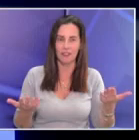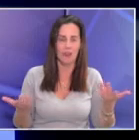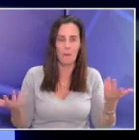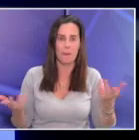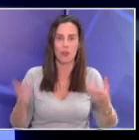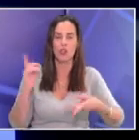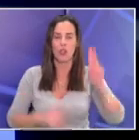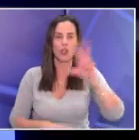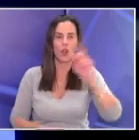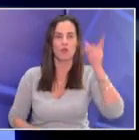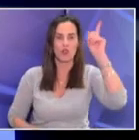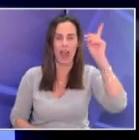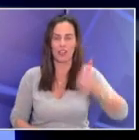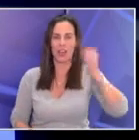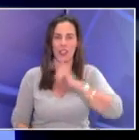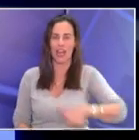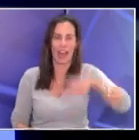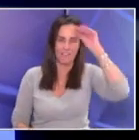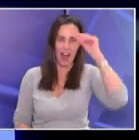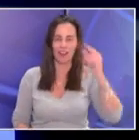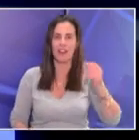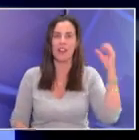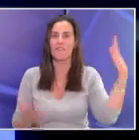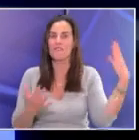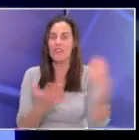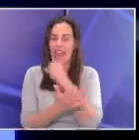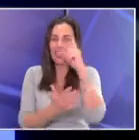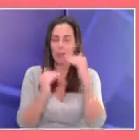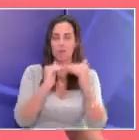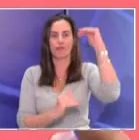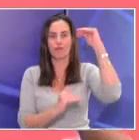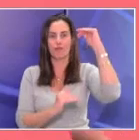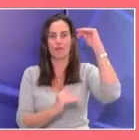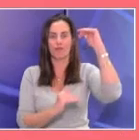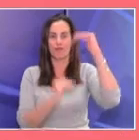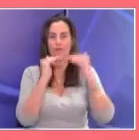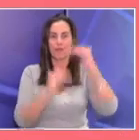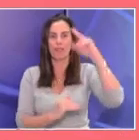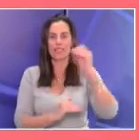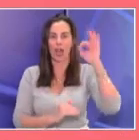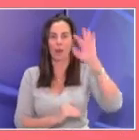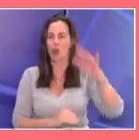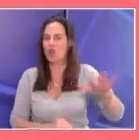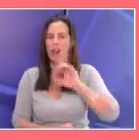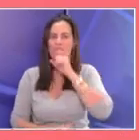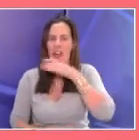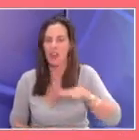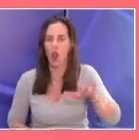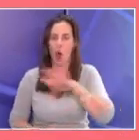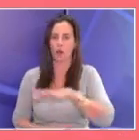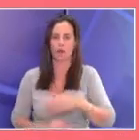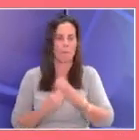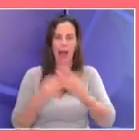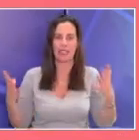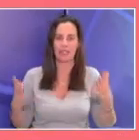במצטבר מעל ל-300 שנה של ראשי עירייה גברים. וניצחה בפער של 20% בכל השכונות. כן, זה היה... הוותיקות. קואליציה גם